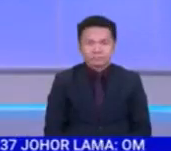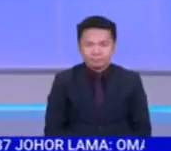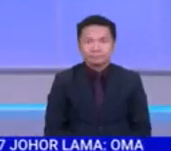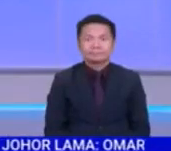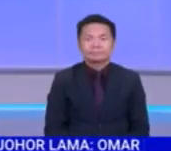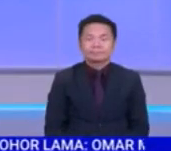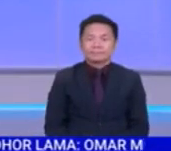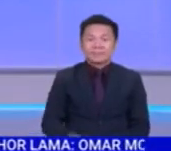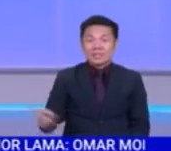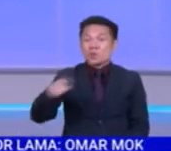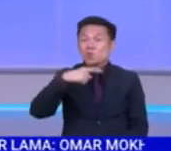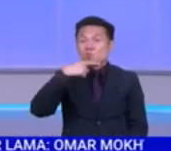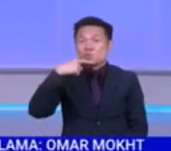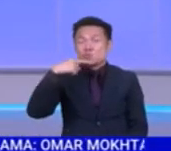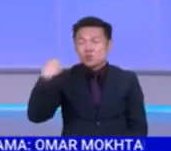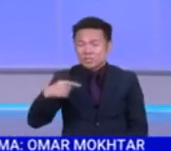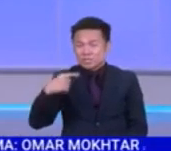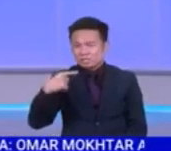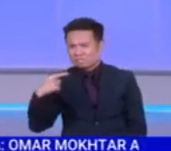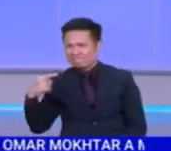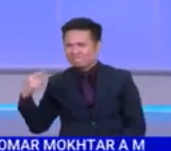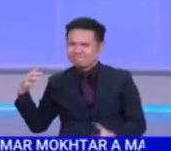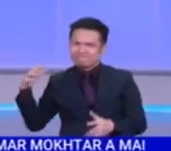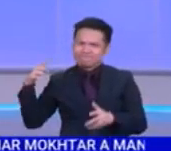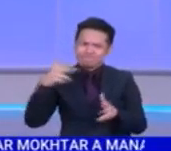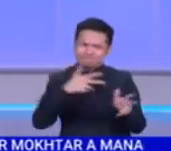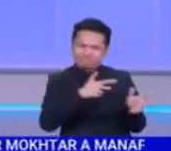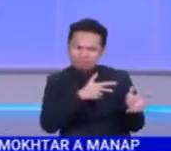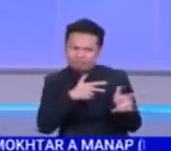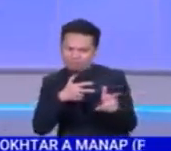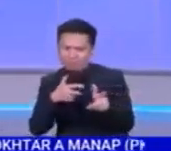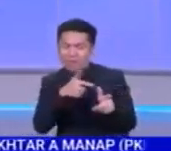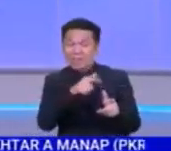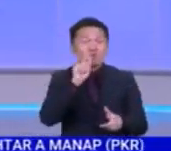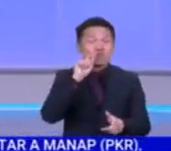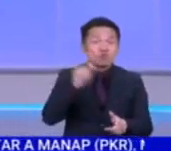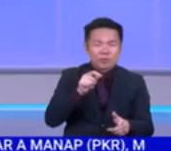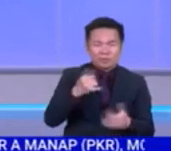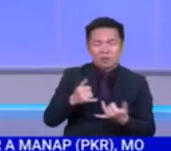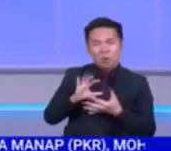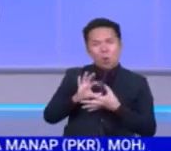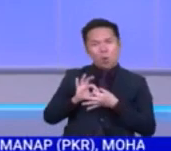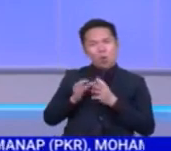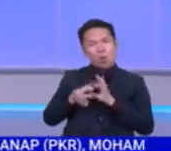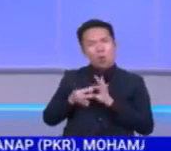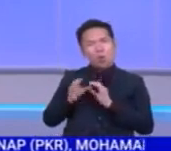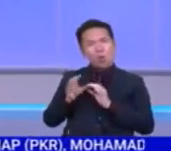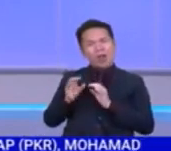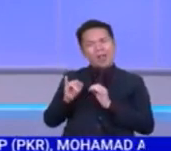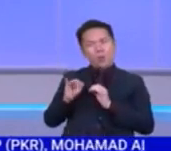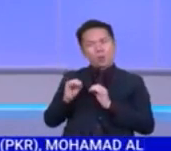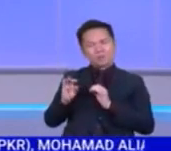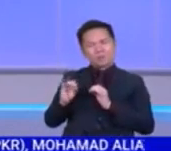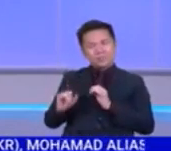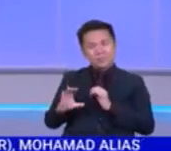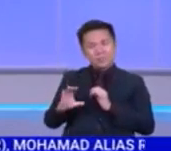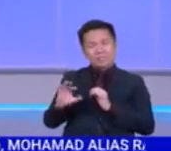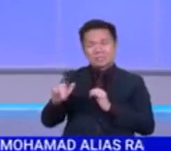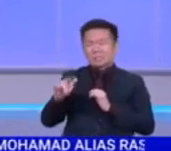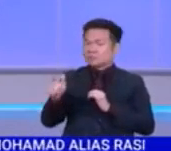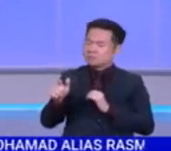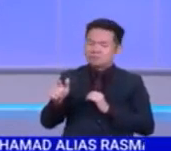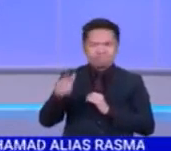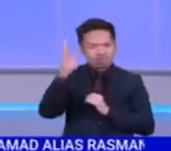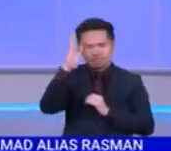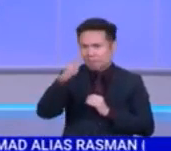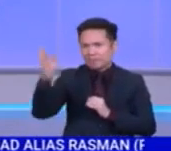susulan serangan Rusia ke atas ukrain jawatankuasa olimpik antarabangsa ioc mendesak kesemua badan sukan dunia membatalkan atau